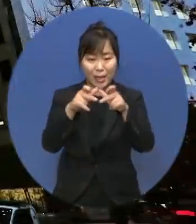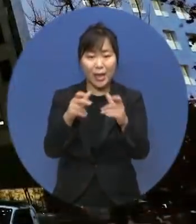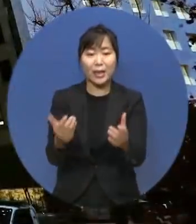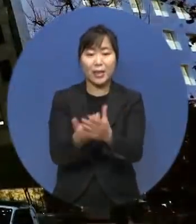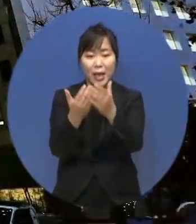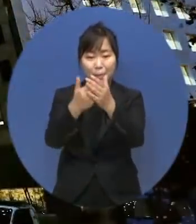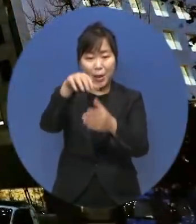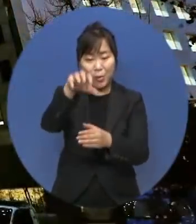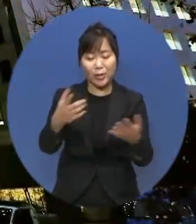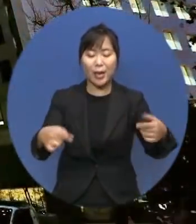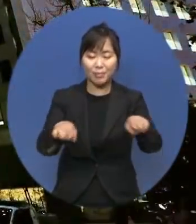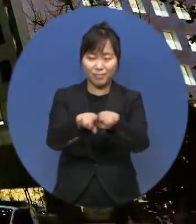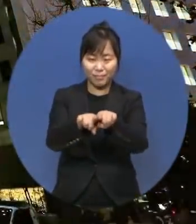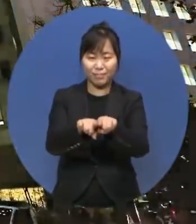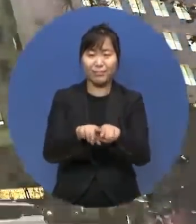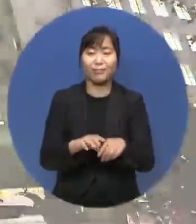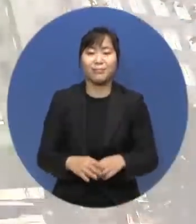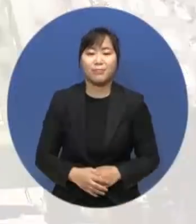한국장애인개발원이 함께합니다.